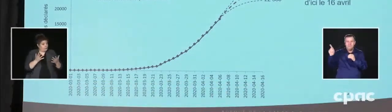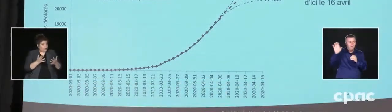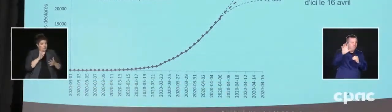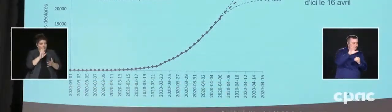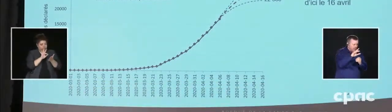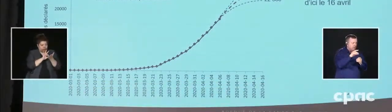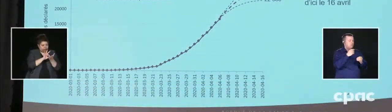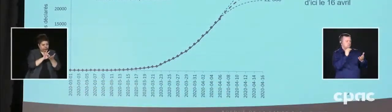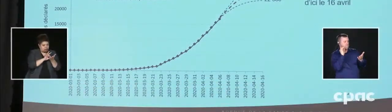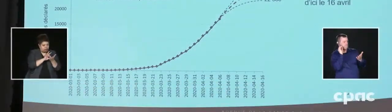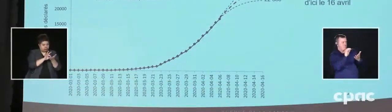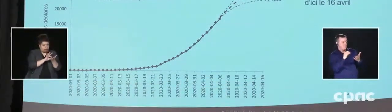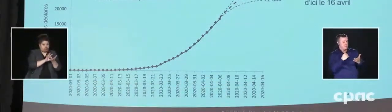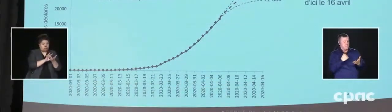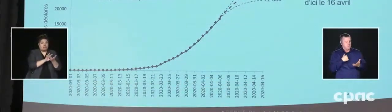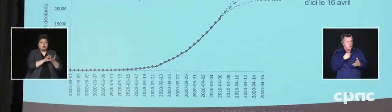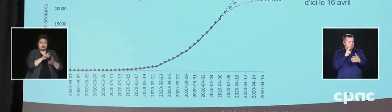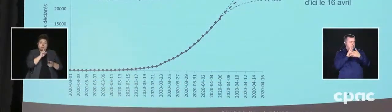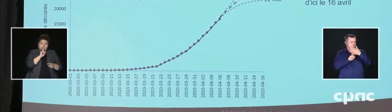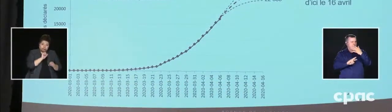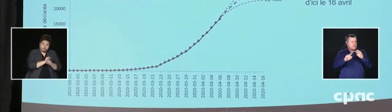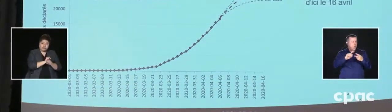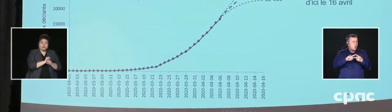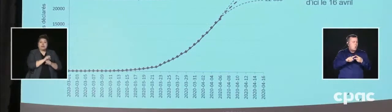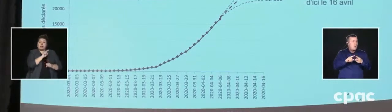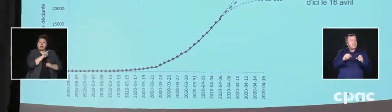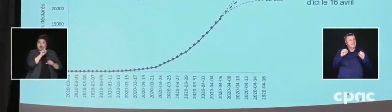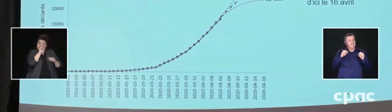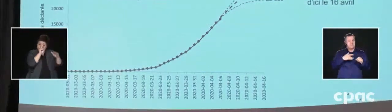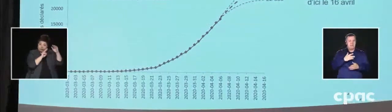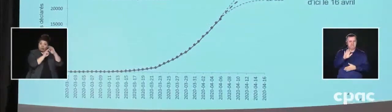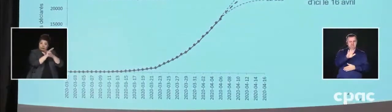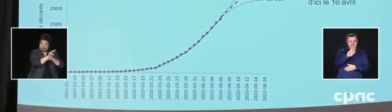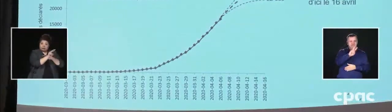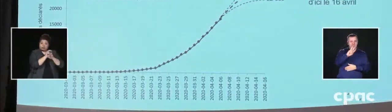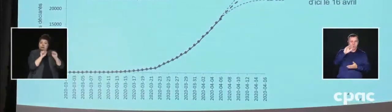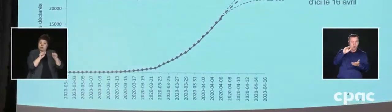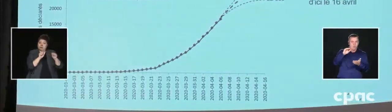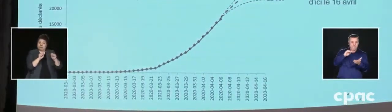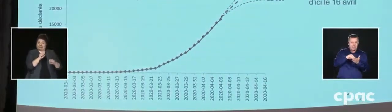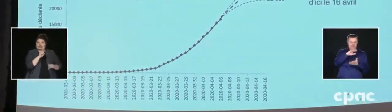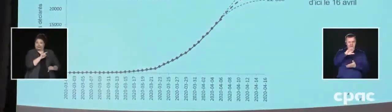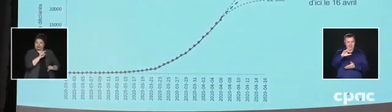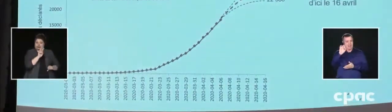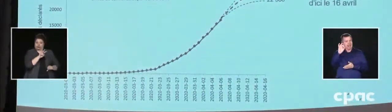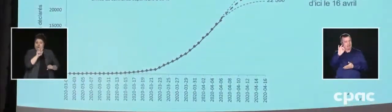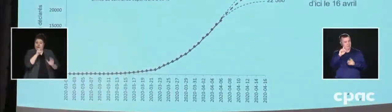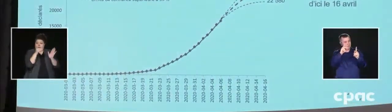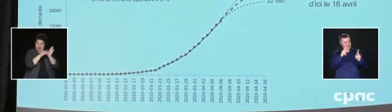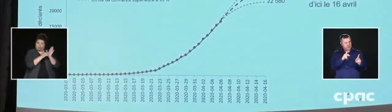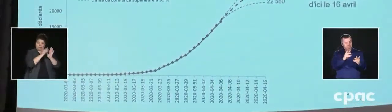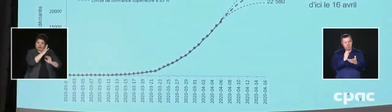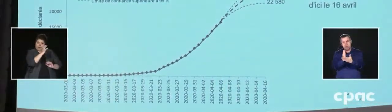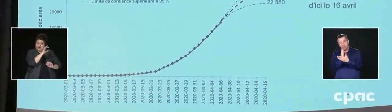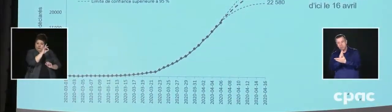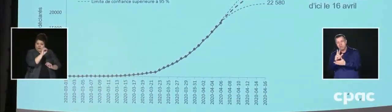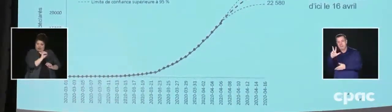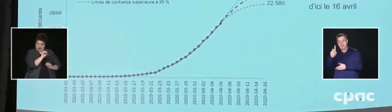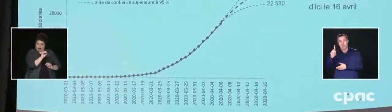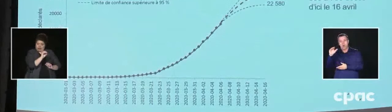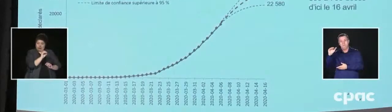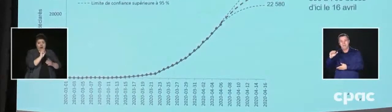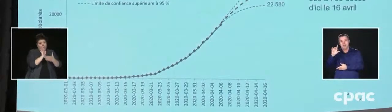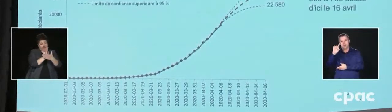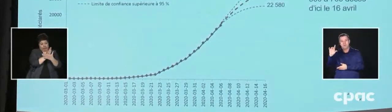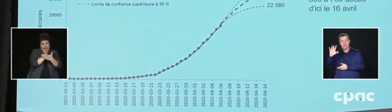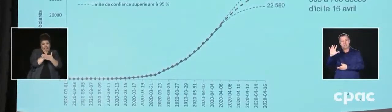compterons environ entre 22 580 et 31 850 cas d'ici